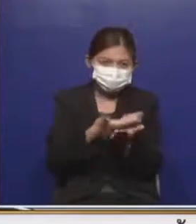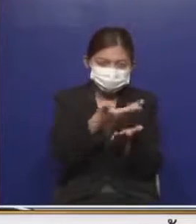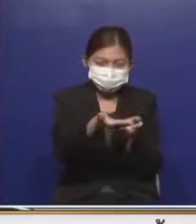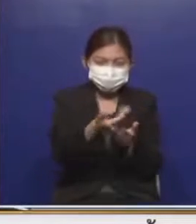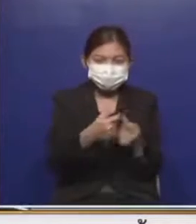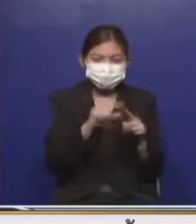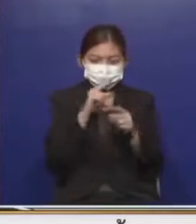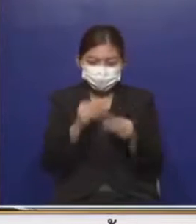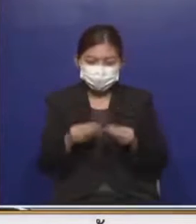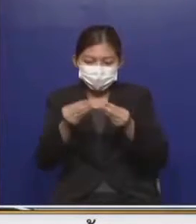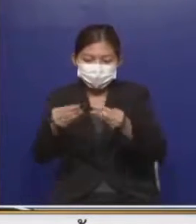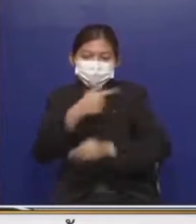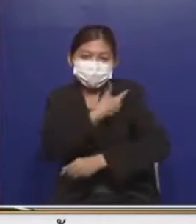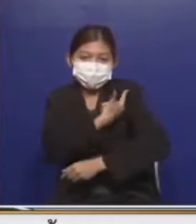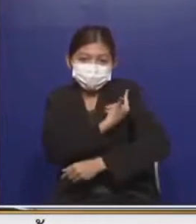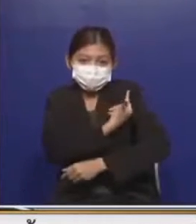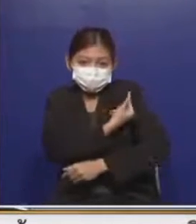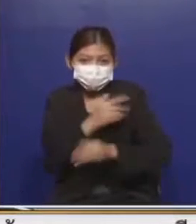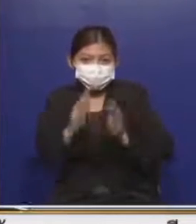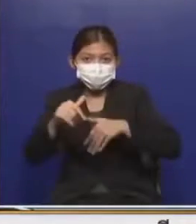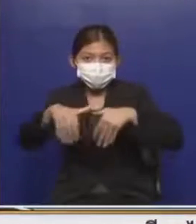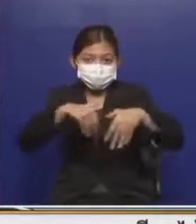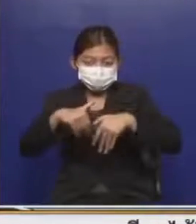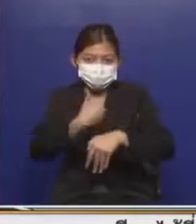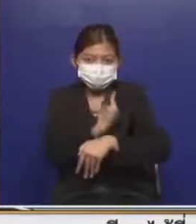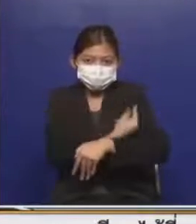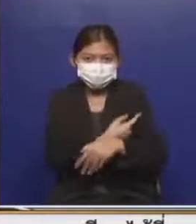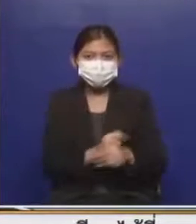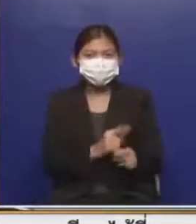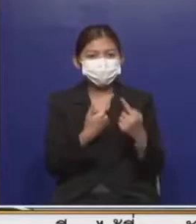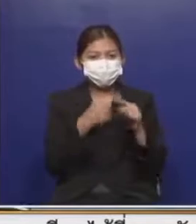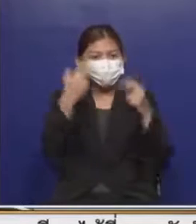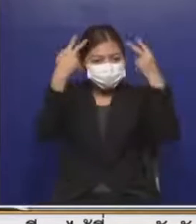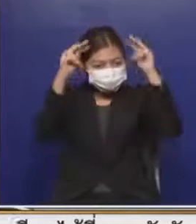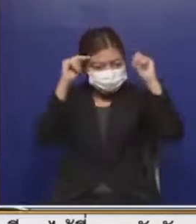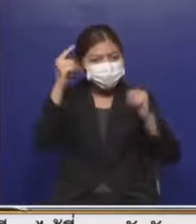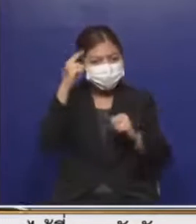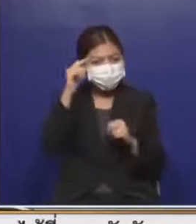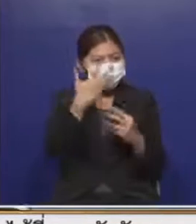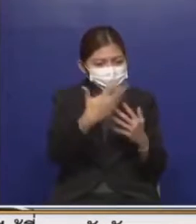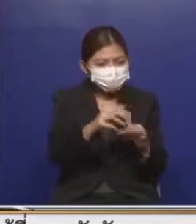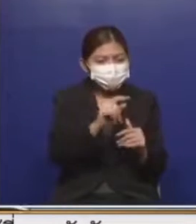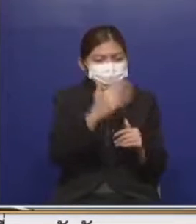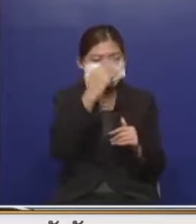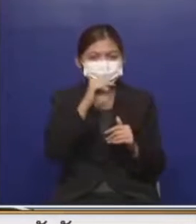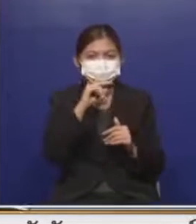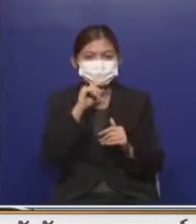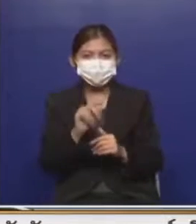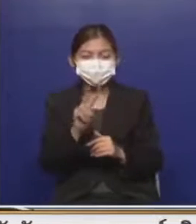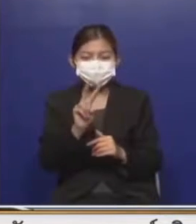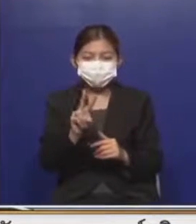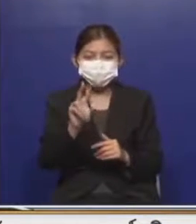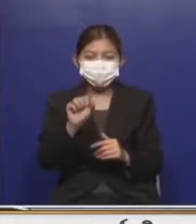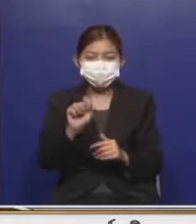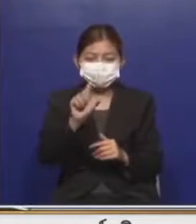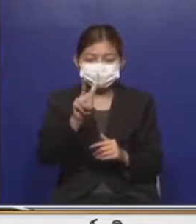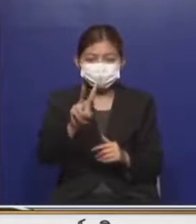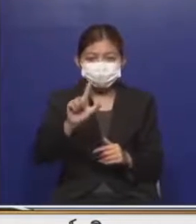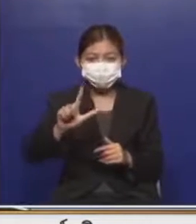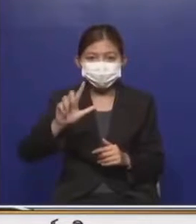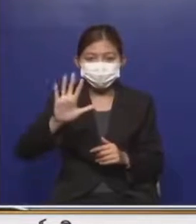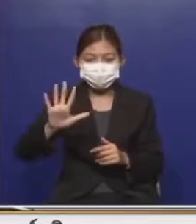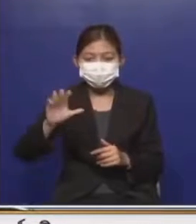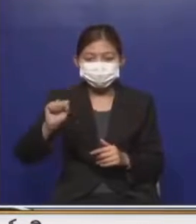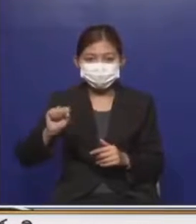กบความเสียหายทเศรษกิที่คนเประยุิก็ทราบดีว่ามีมูลค่ามหาสารสูถึง 2.5 แนล้านบาทตอมต่เดือนไลครั